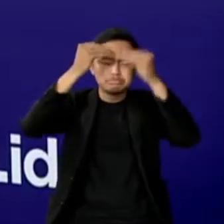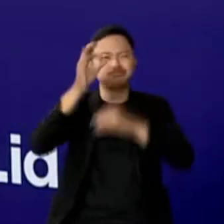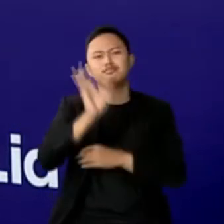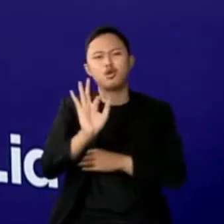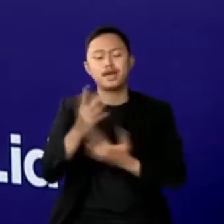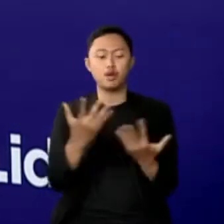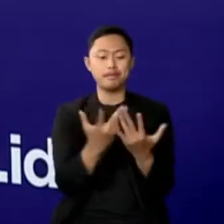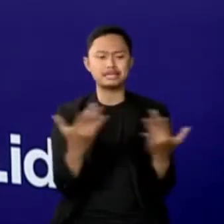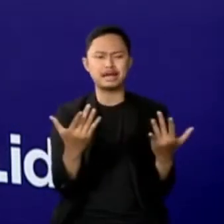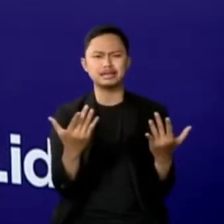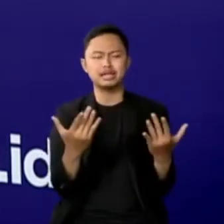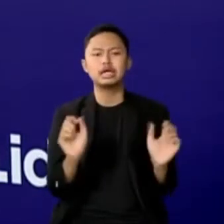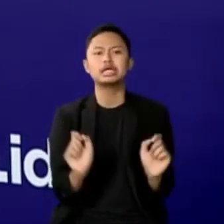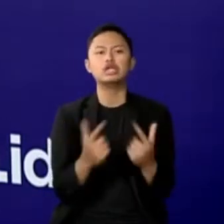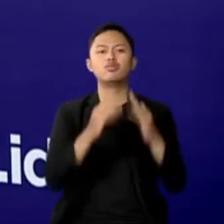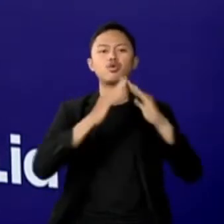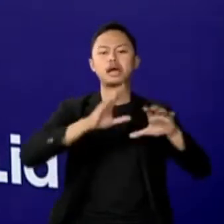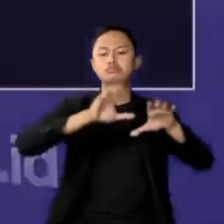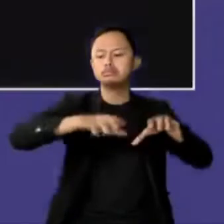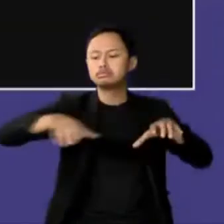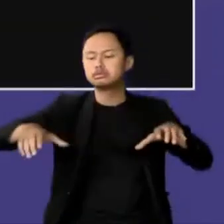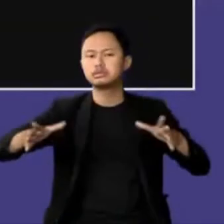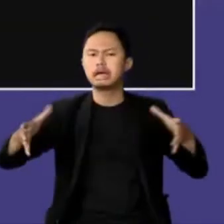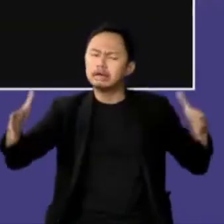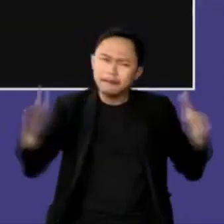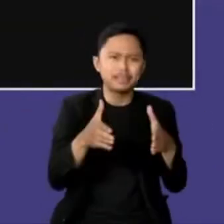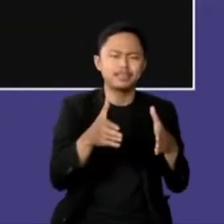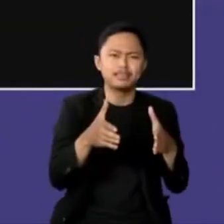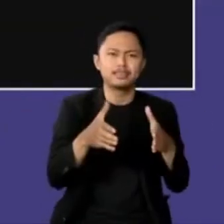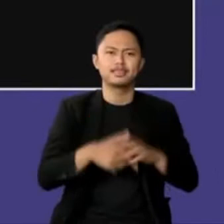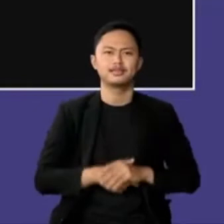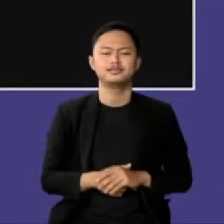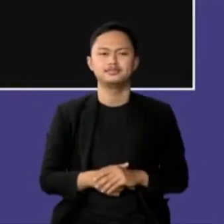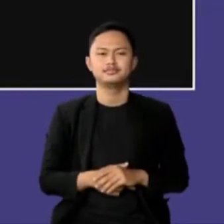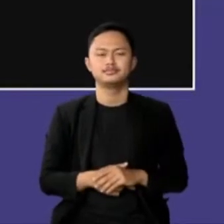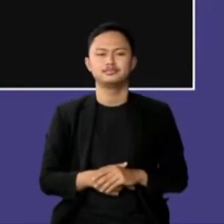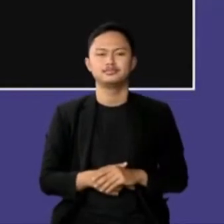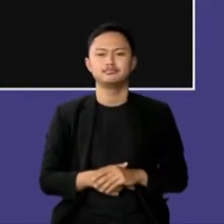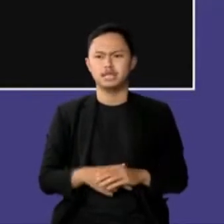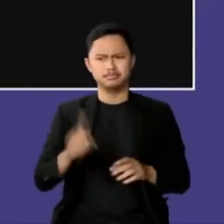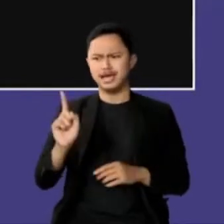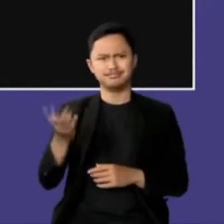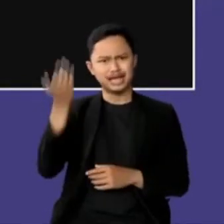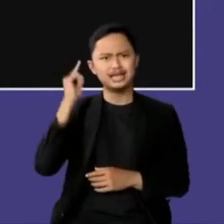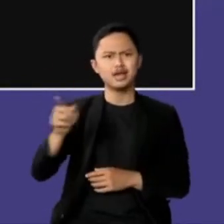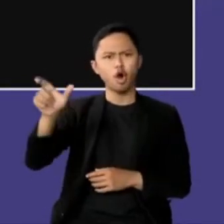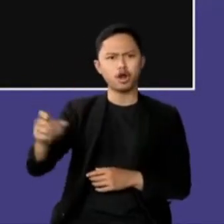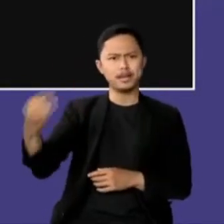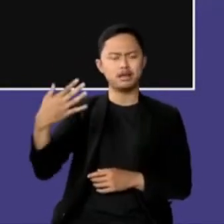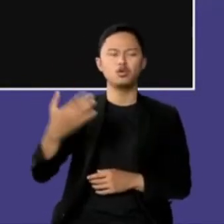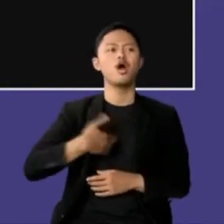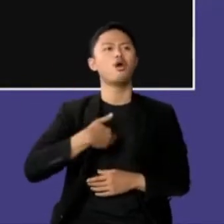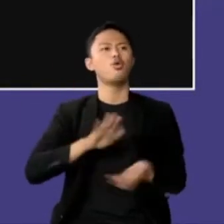lingkungannya padati menetapkan kita profil dan juga tadi sama ada yang udah urusan mati urusan Allah